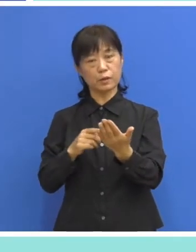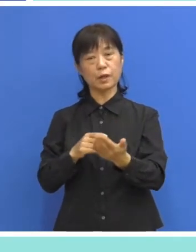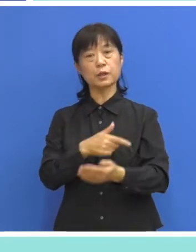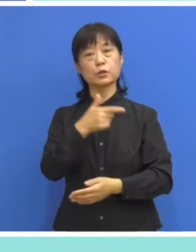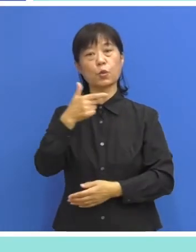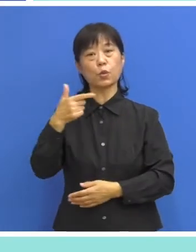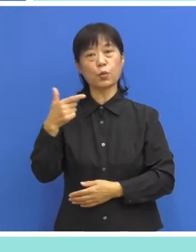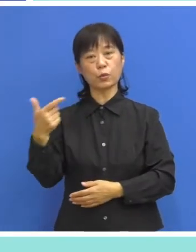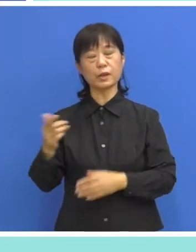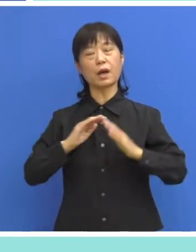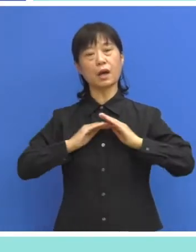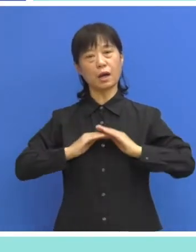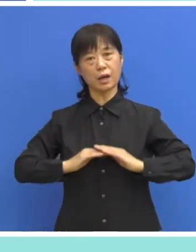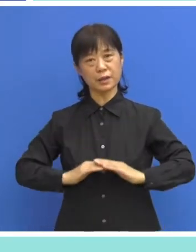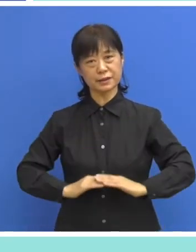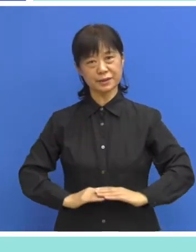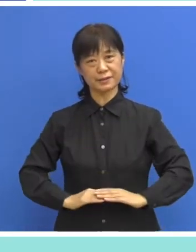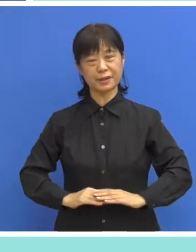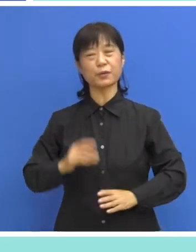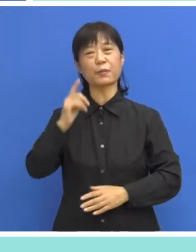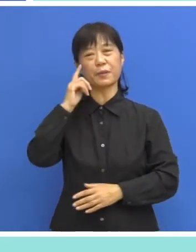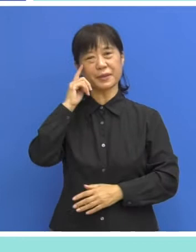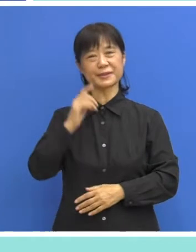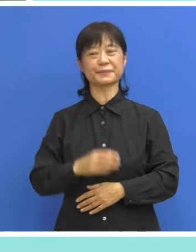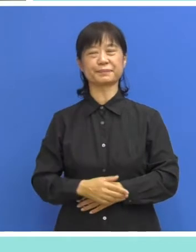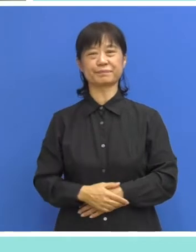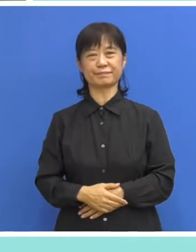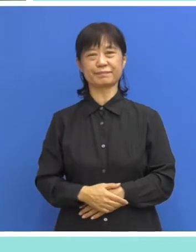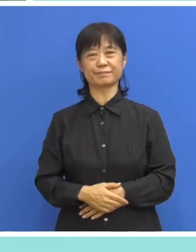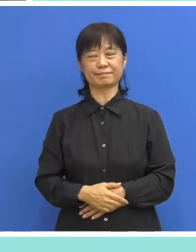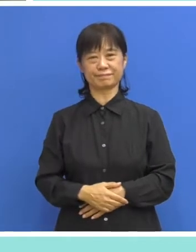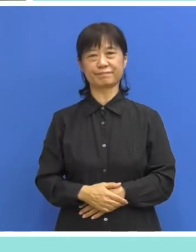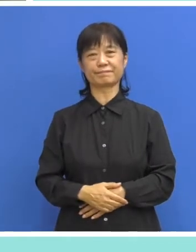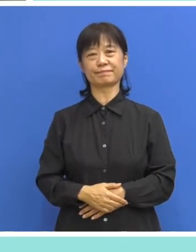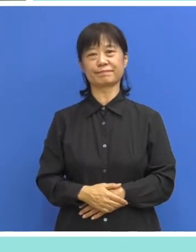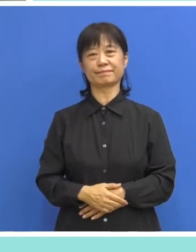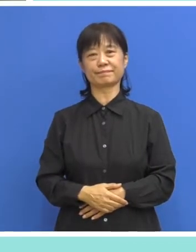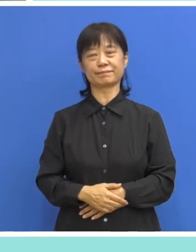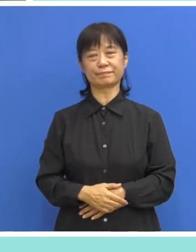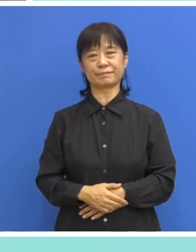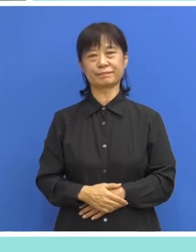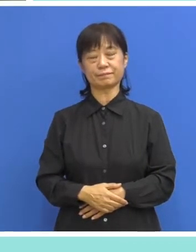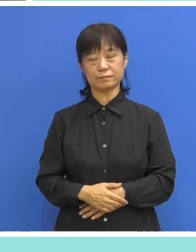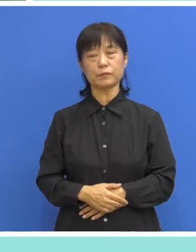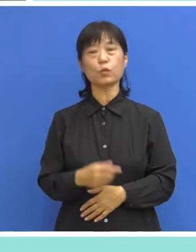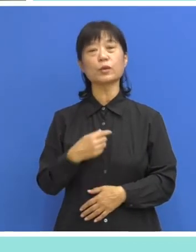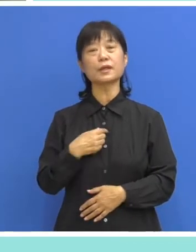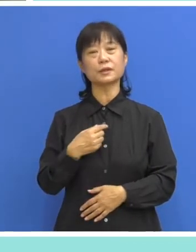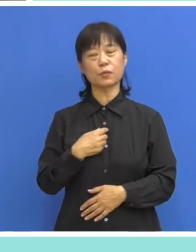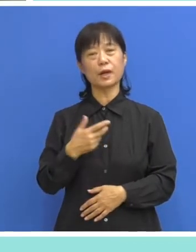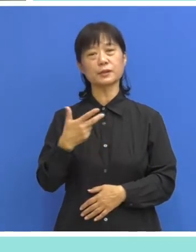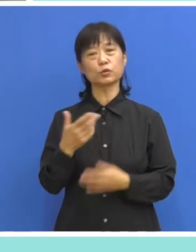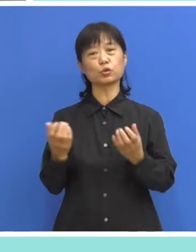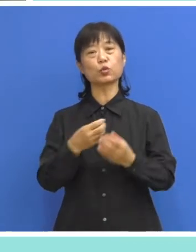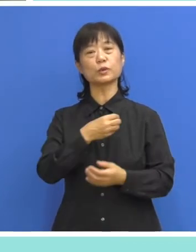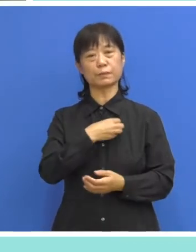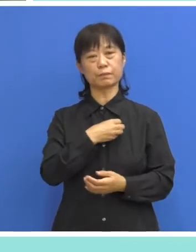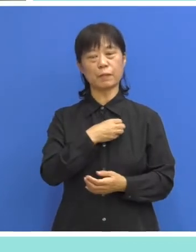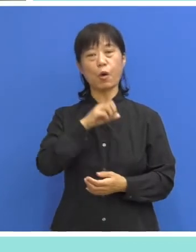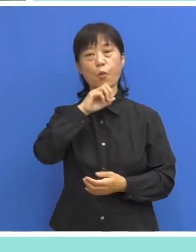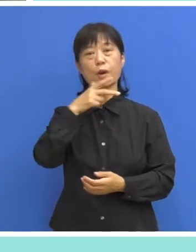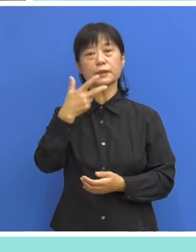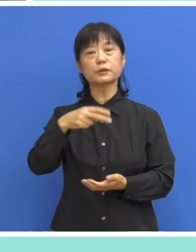非常に安心感にまたつながるなと思っています。そも私市の職員にも、また大村市としてもです